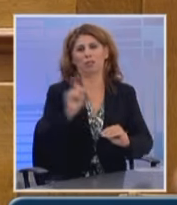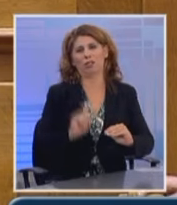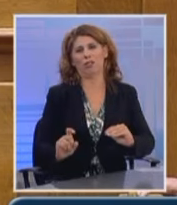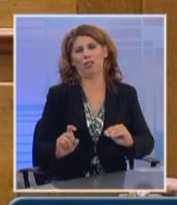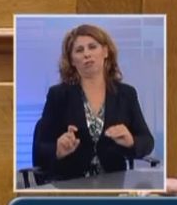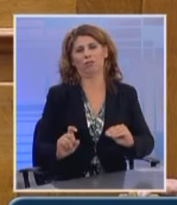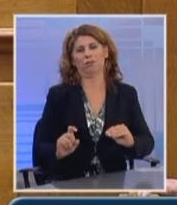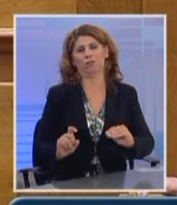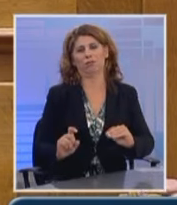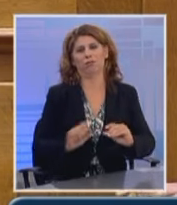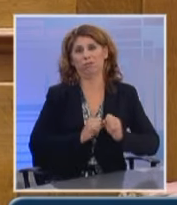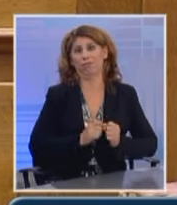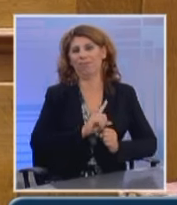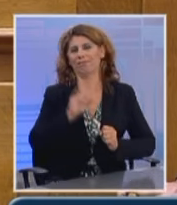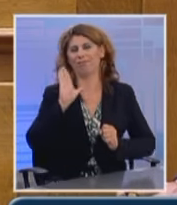Και όταν